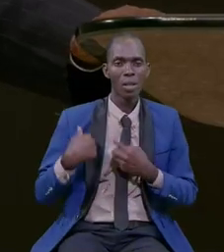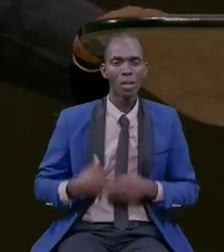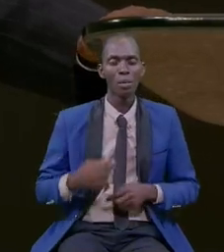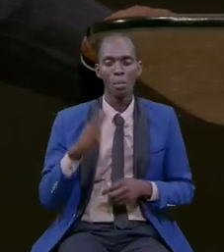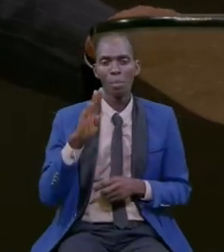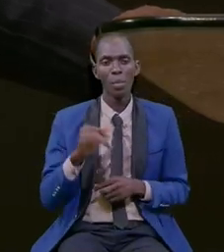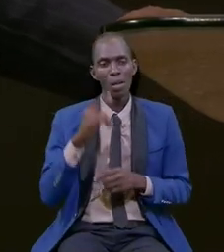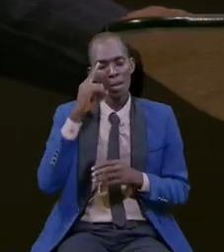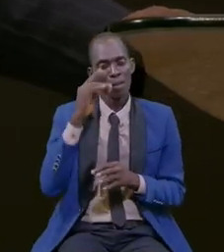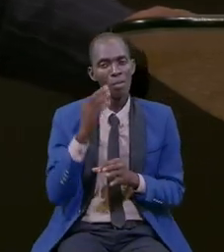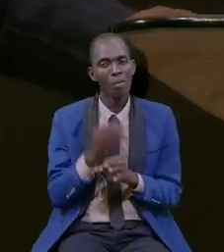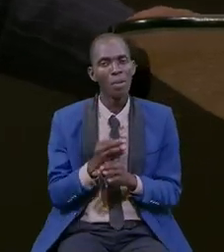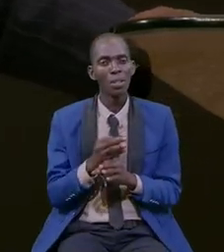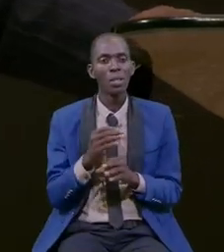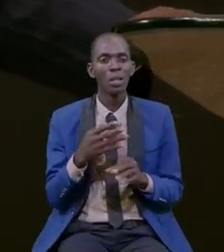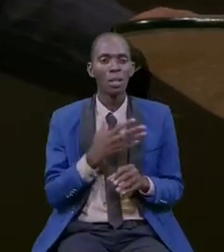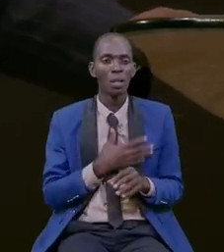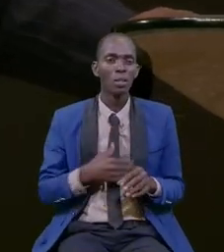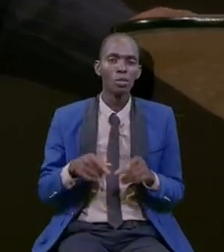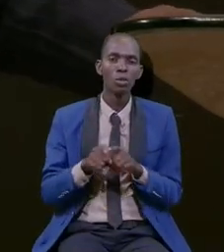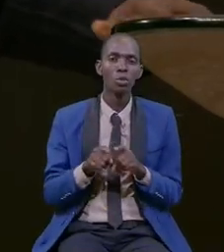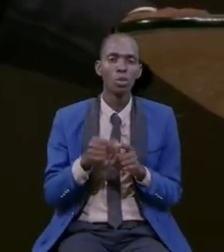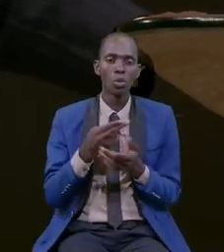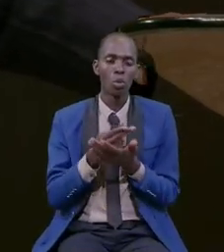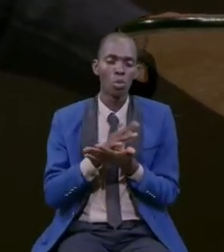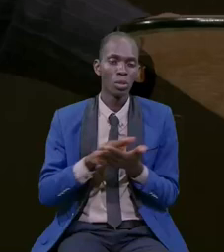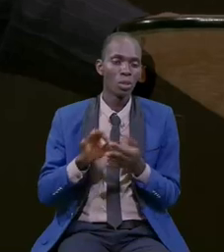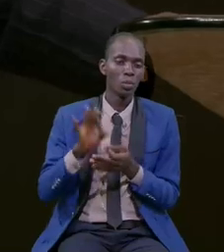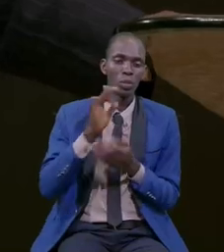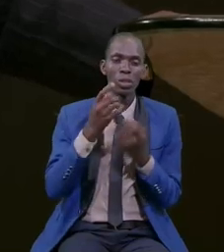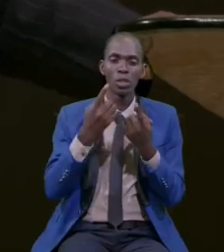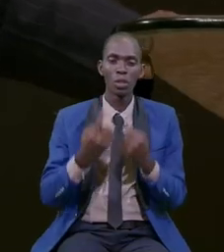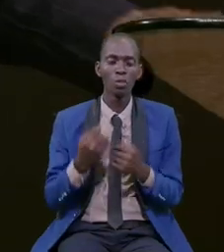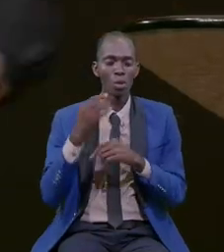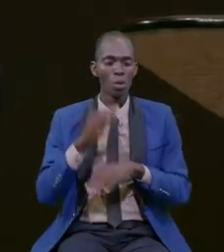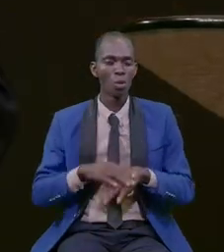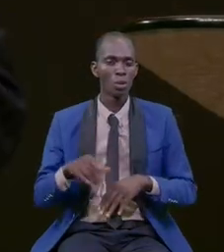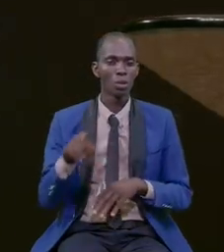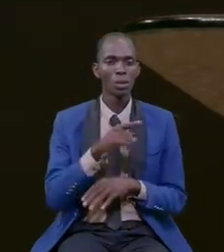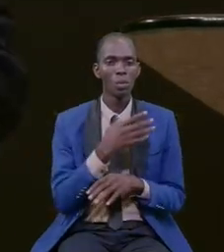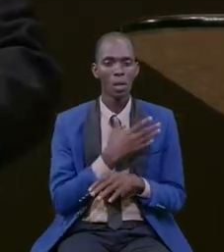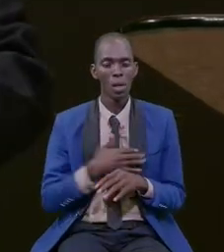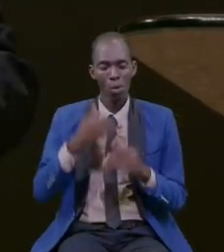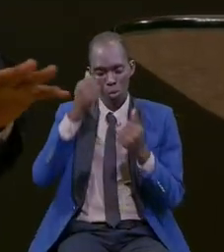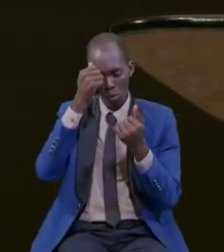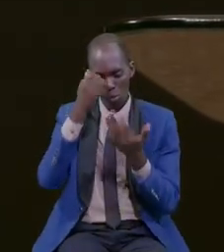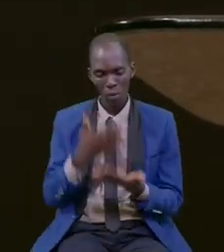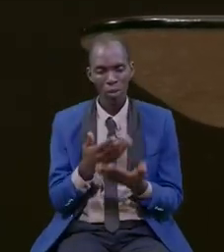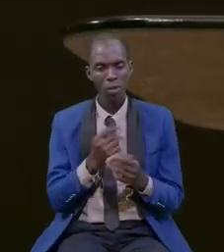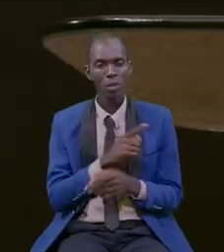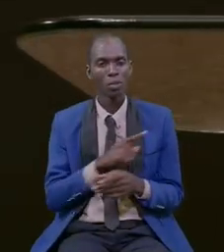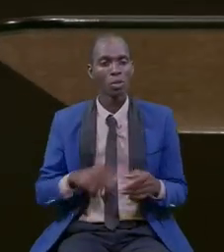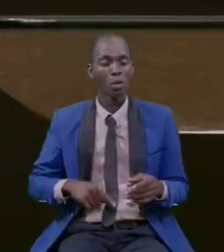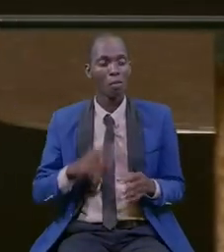et également le Saint-Esprit vient sur eux ceuxlà qui ont cru et qui ont obéi au Seigneur la foi c'est la